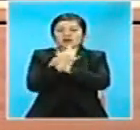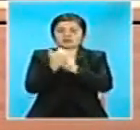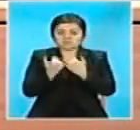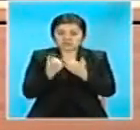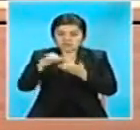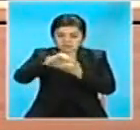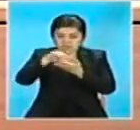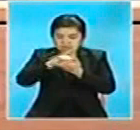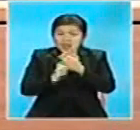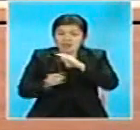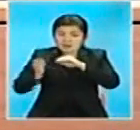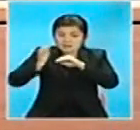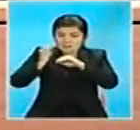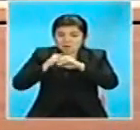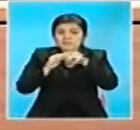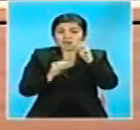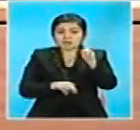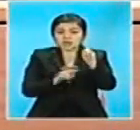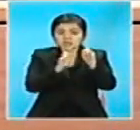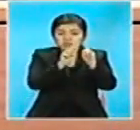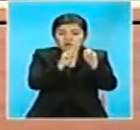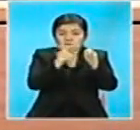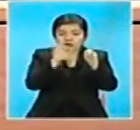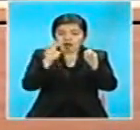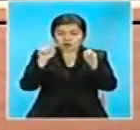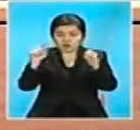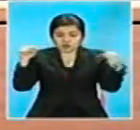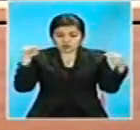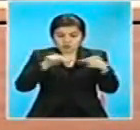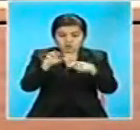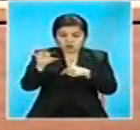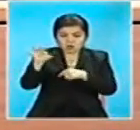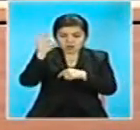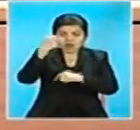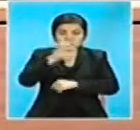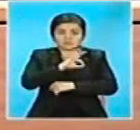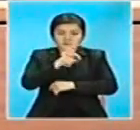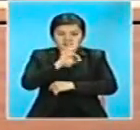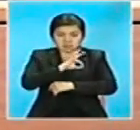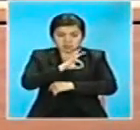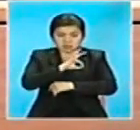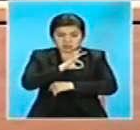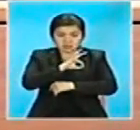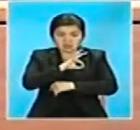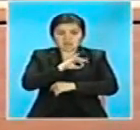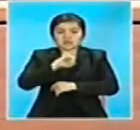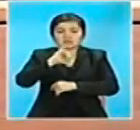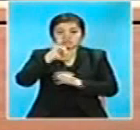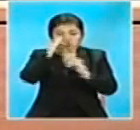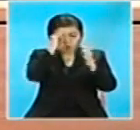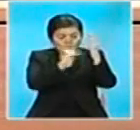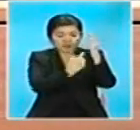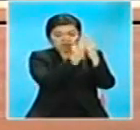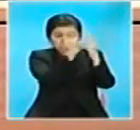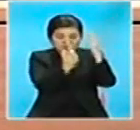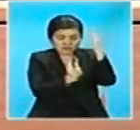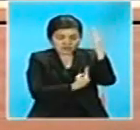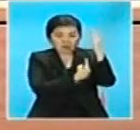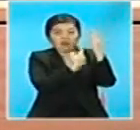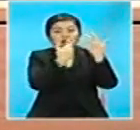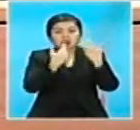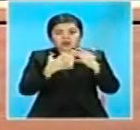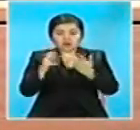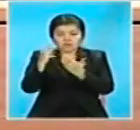แก้เพิ่มเติม291ลงไปให้มีการเลือกสมาชิกสภาร่างรัฐธรรมนูญจังหวัดละ1คนแล้วก็มีนักวิชา